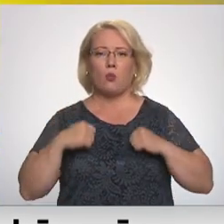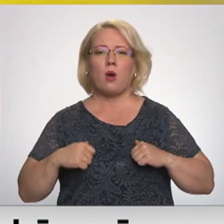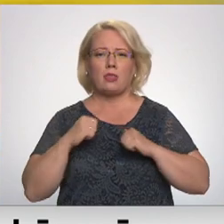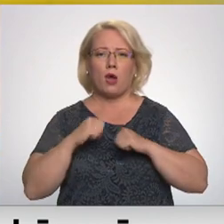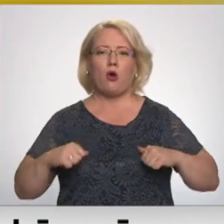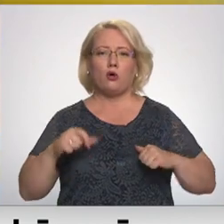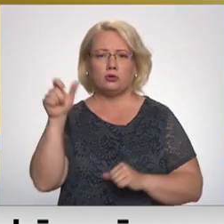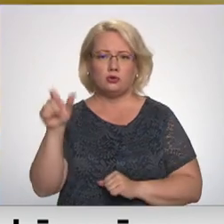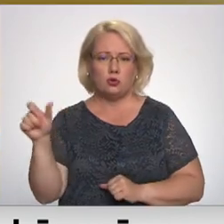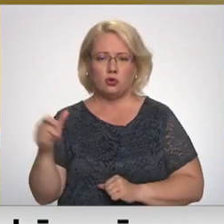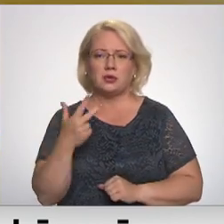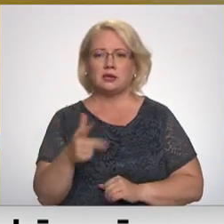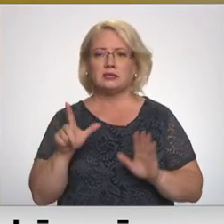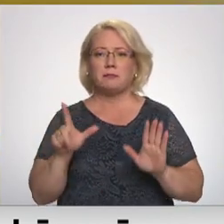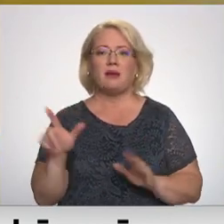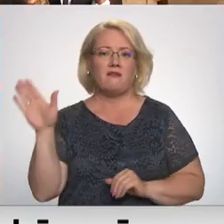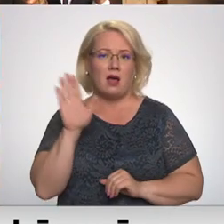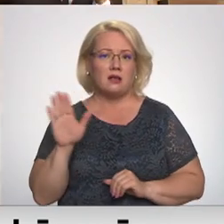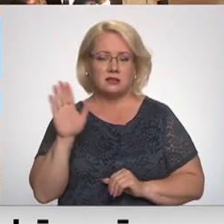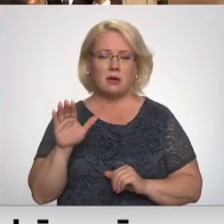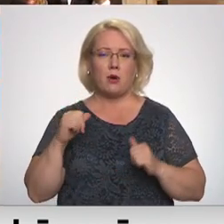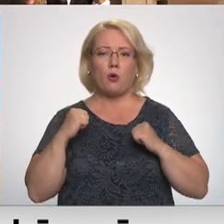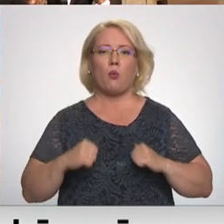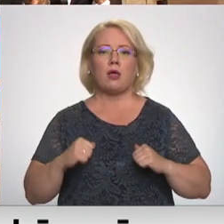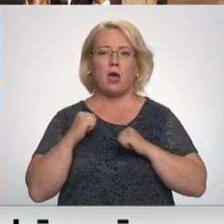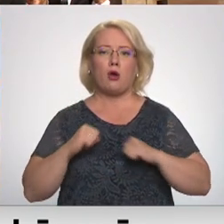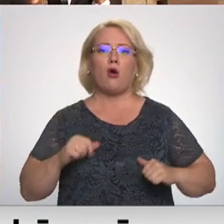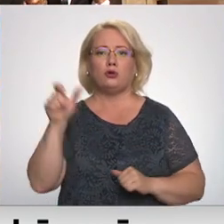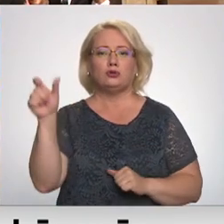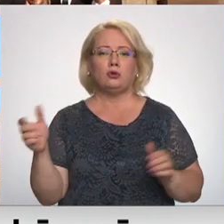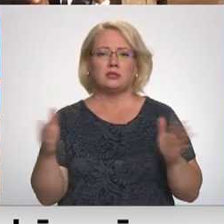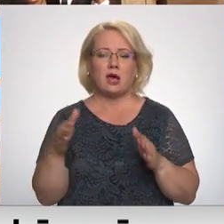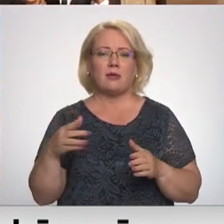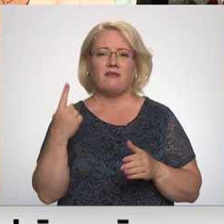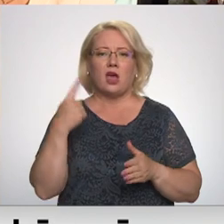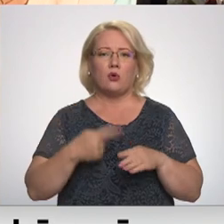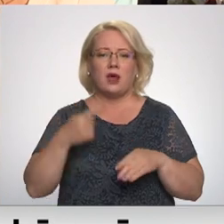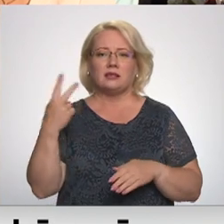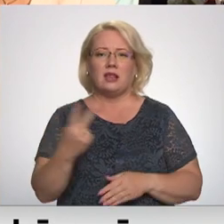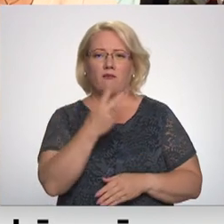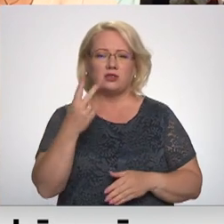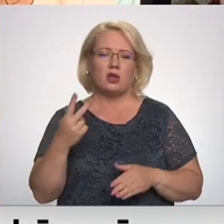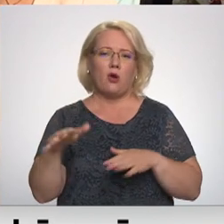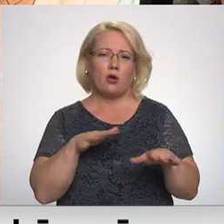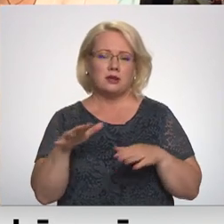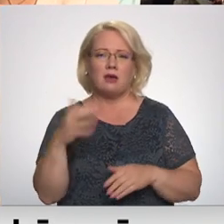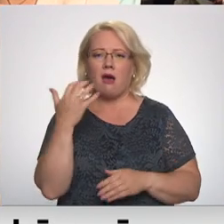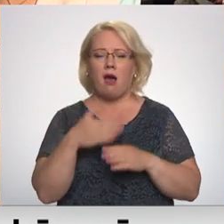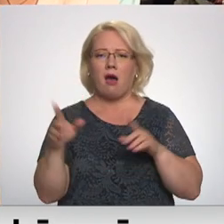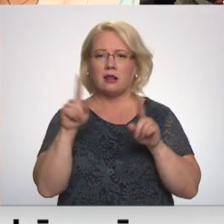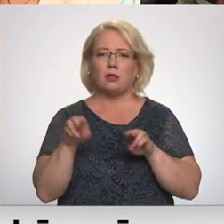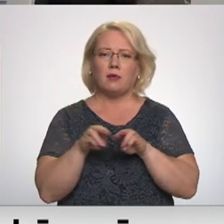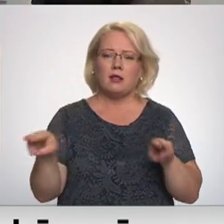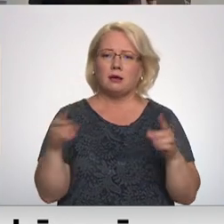no 37 valstīm. Goda konsulu sanāksmi reiz divos gados organizē Ārlietu ministrija, lai konsulus informētu par